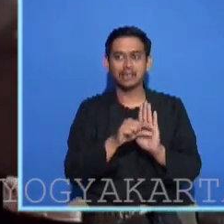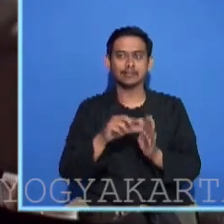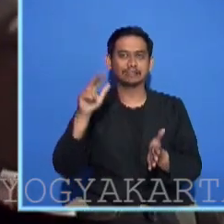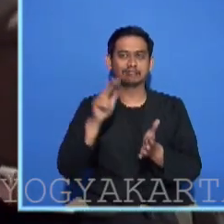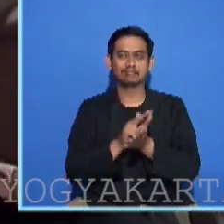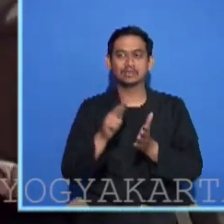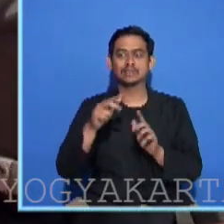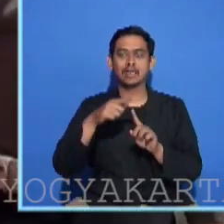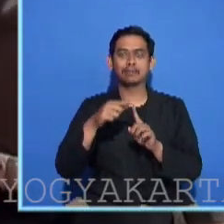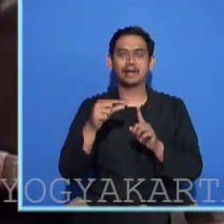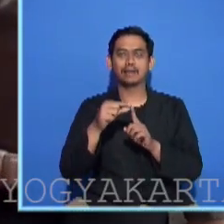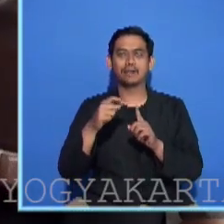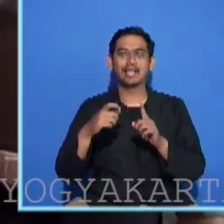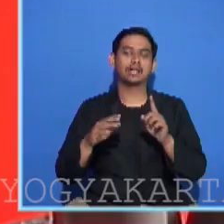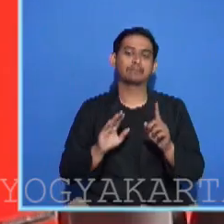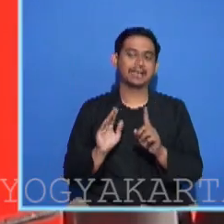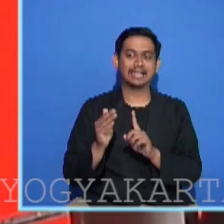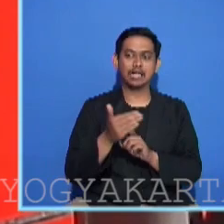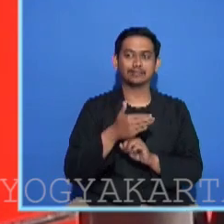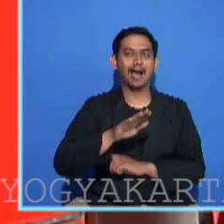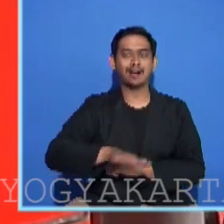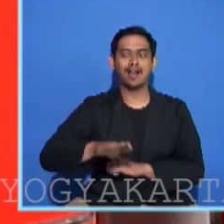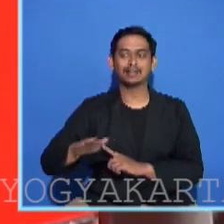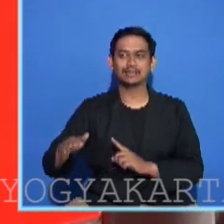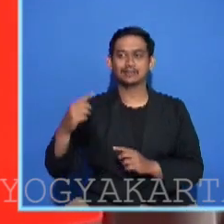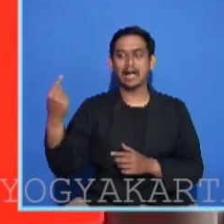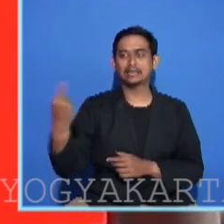TPPO dan perlindungan anak dengan ancaman hukuman 15 tahun penjara.